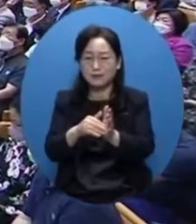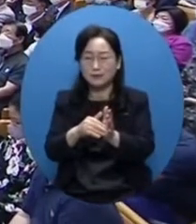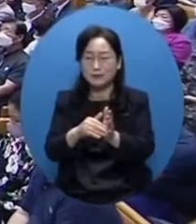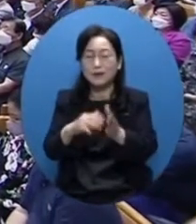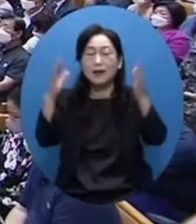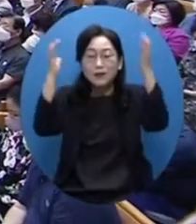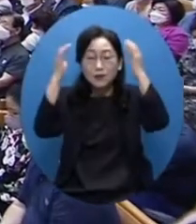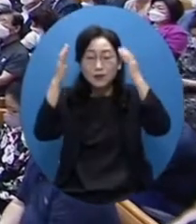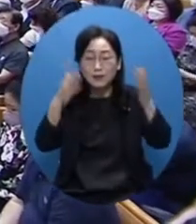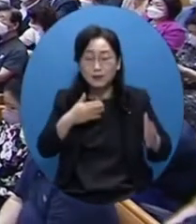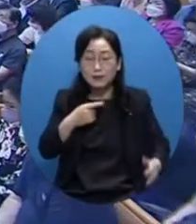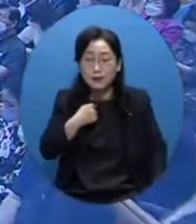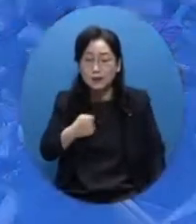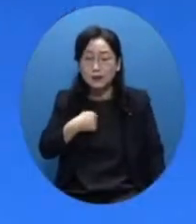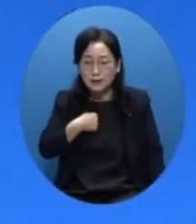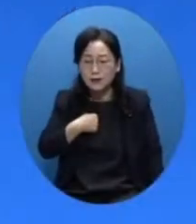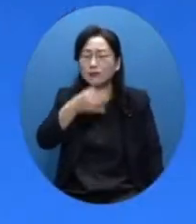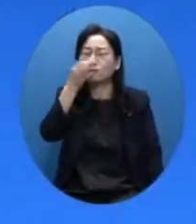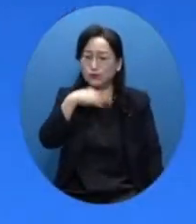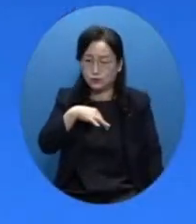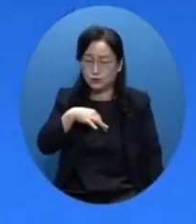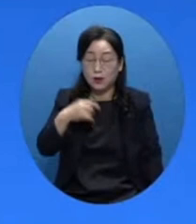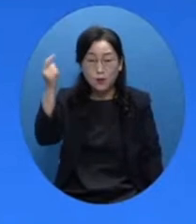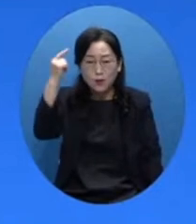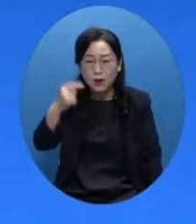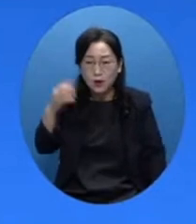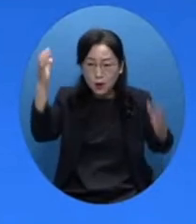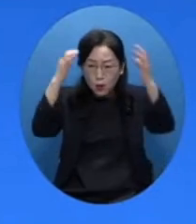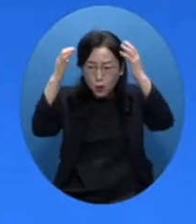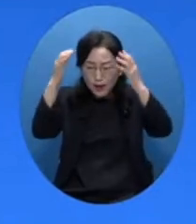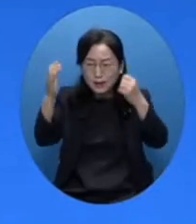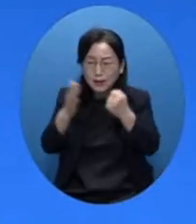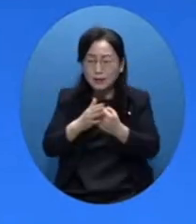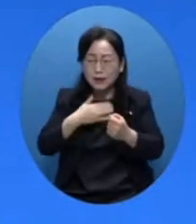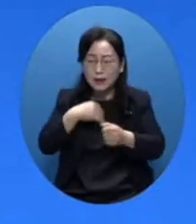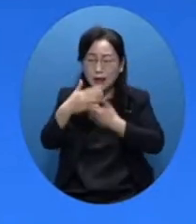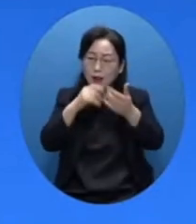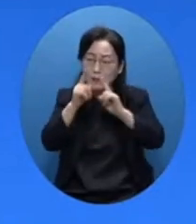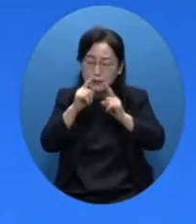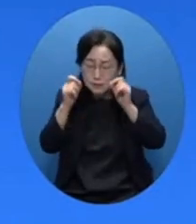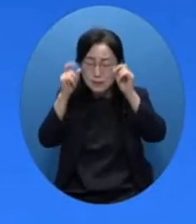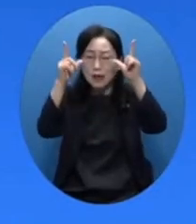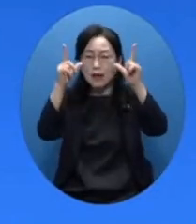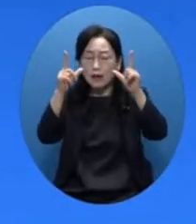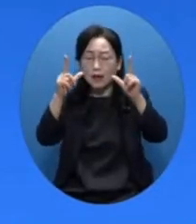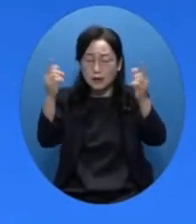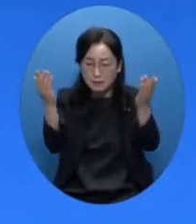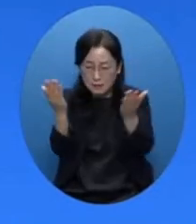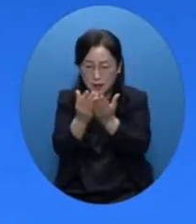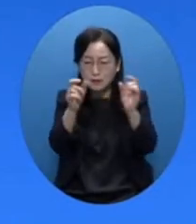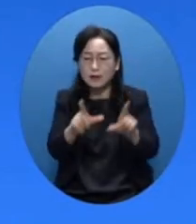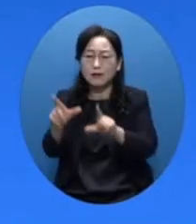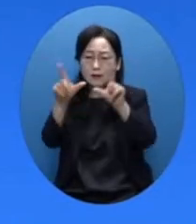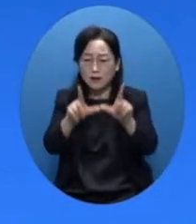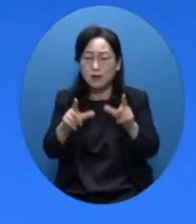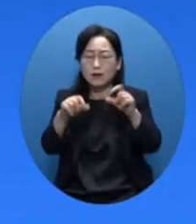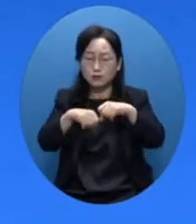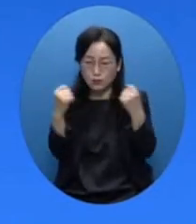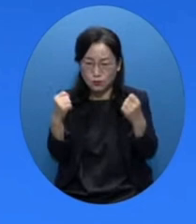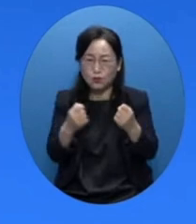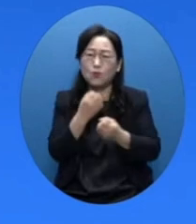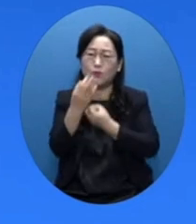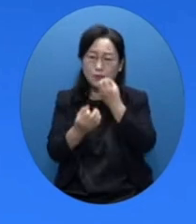권한다고 신에게 유이 되었습니다 권할 통해 내가 주의 말씀을 깨닫게 되고 내가 말씀대로 살게 되었습니다 고백하고 있는 것입니다